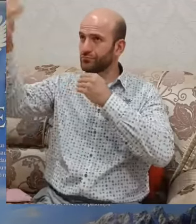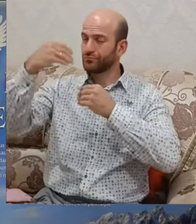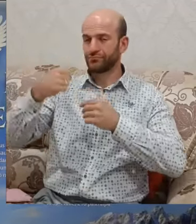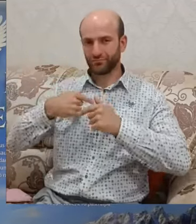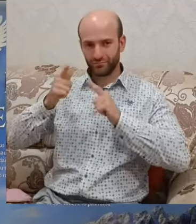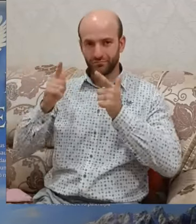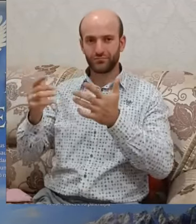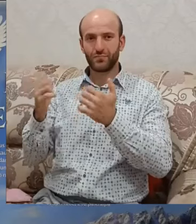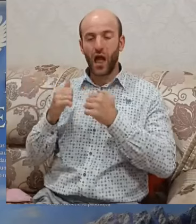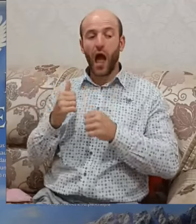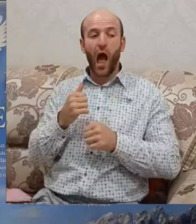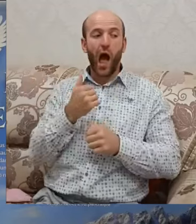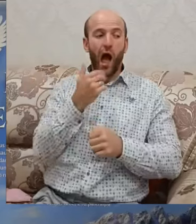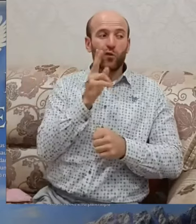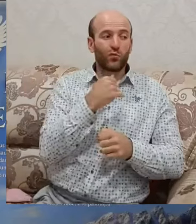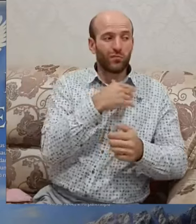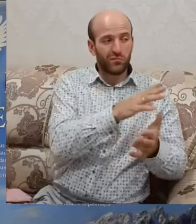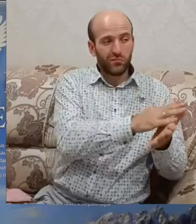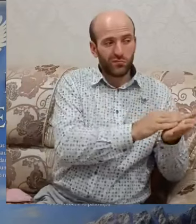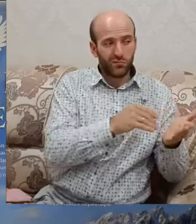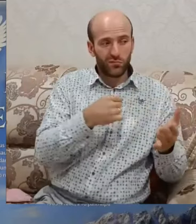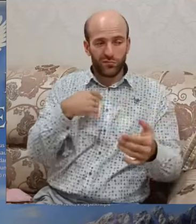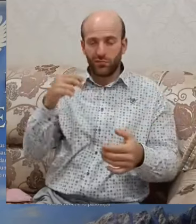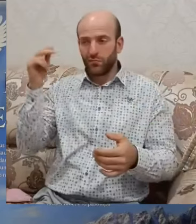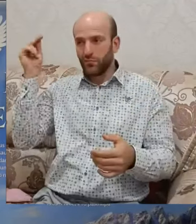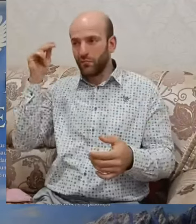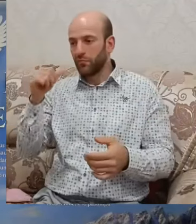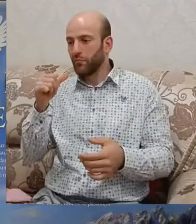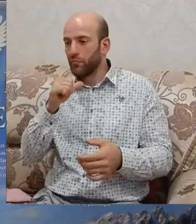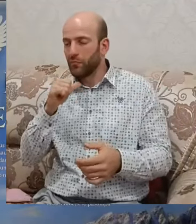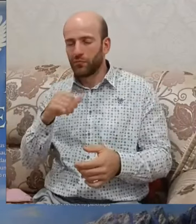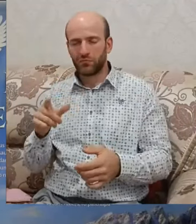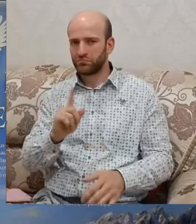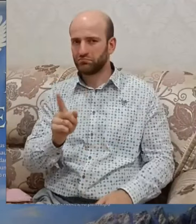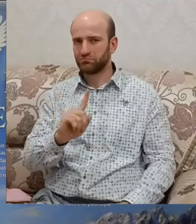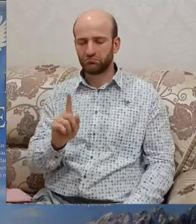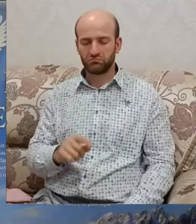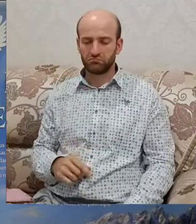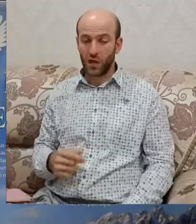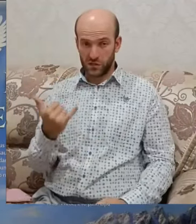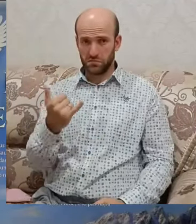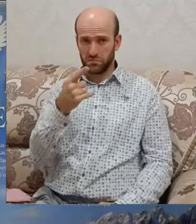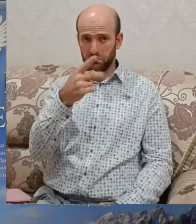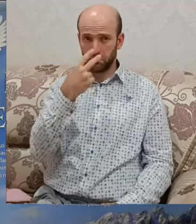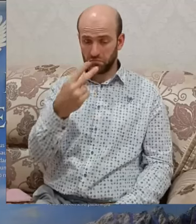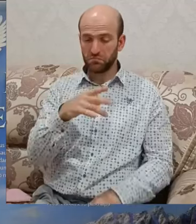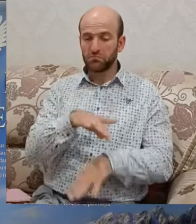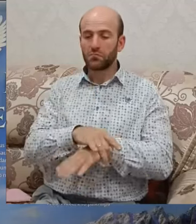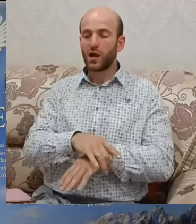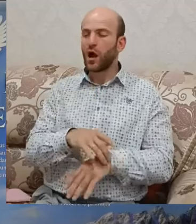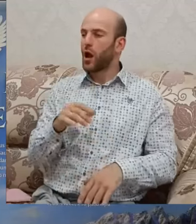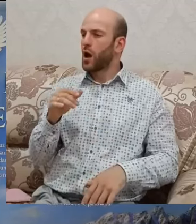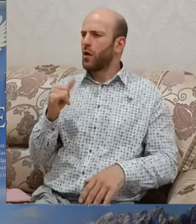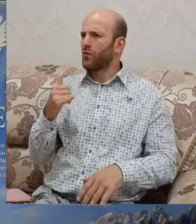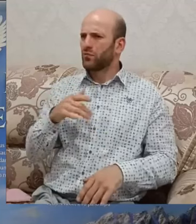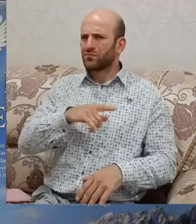Аминь. O kas šiandien tarnauja? А кто сегодня служит? Kas nori? Кто хочет? Kaip nori? Как